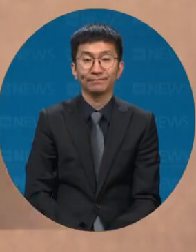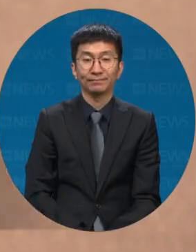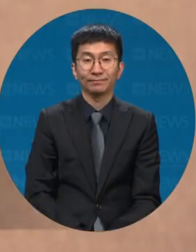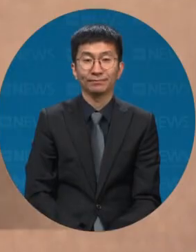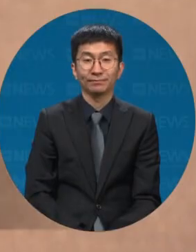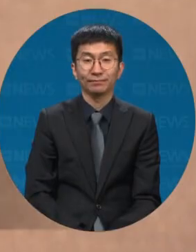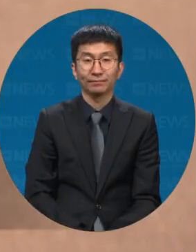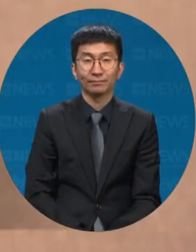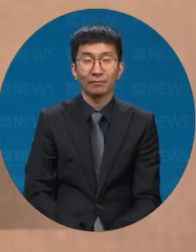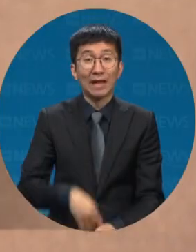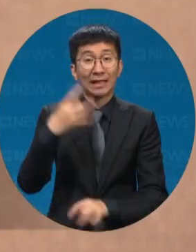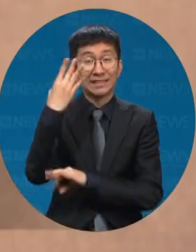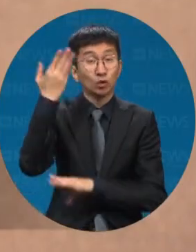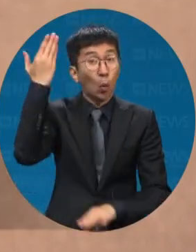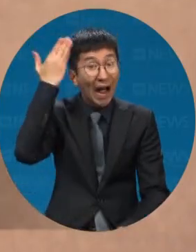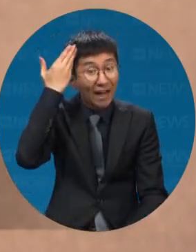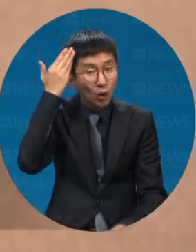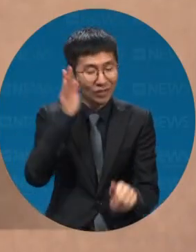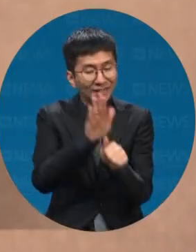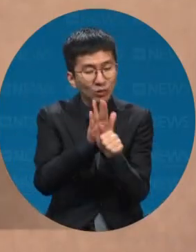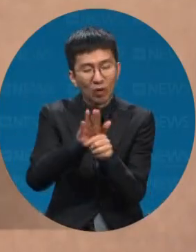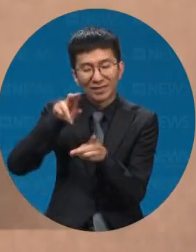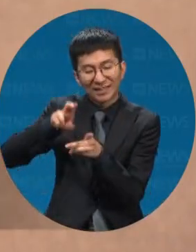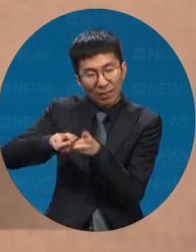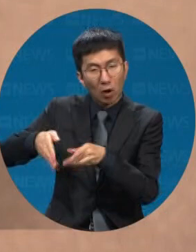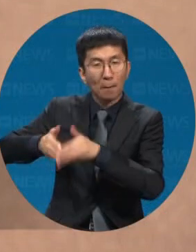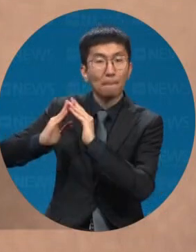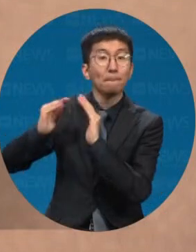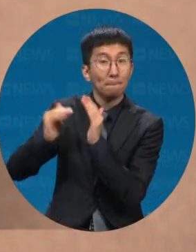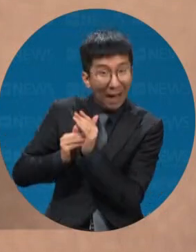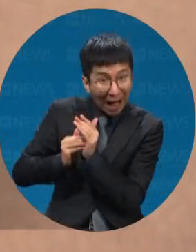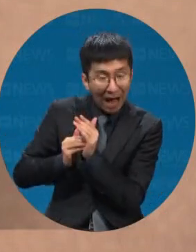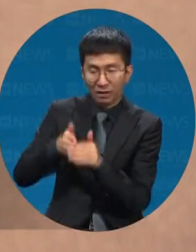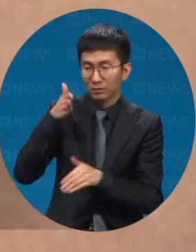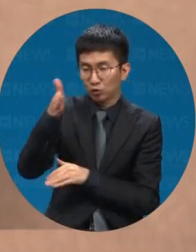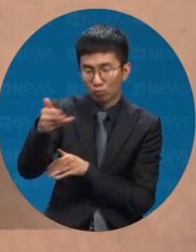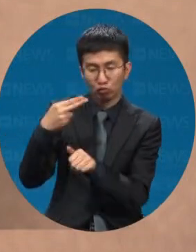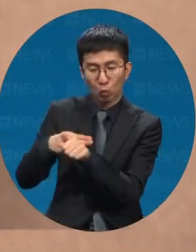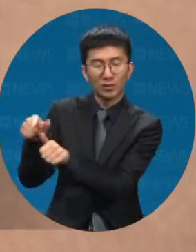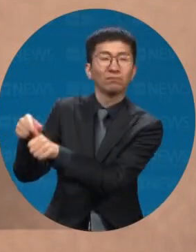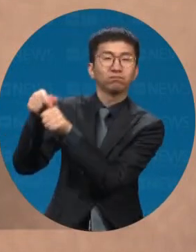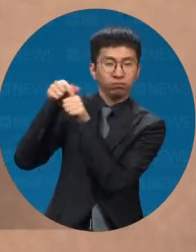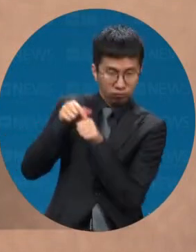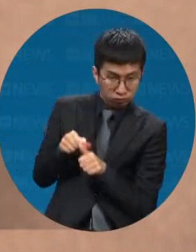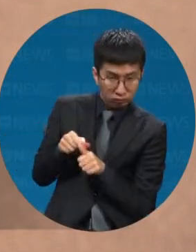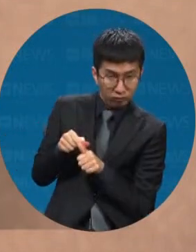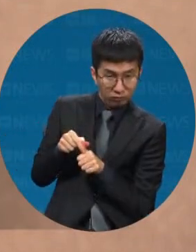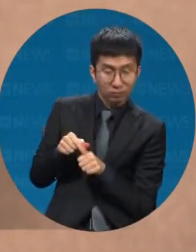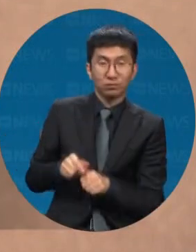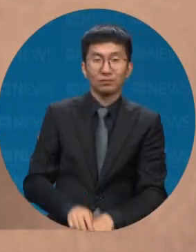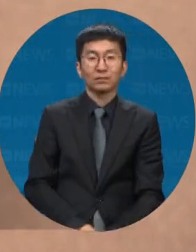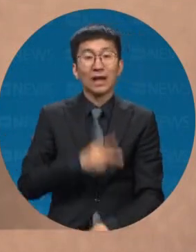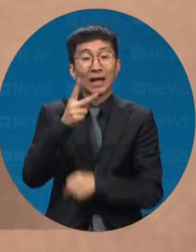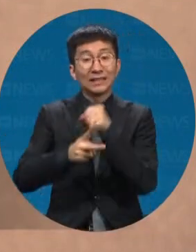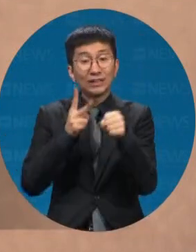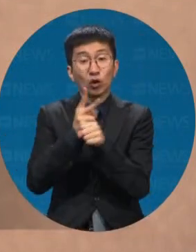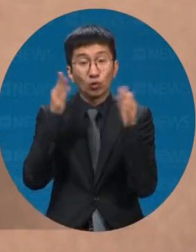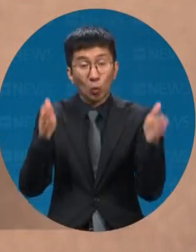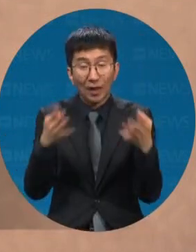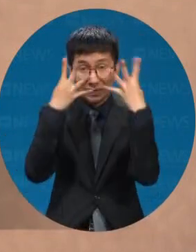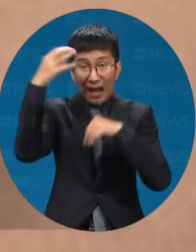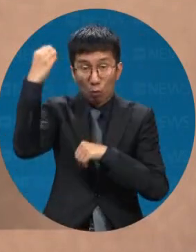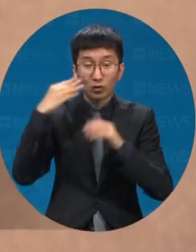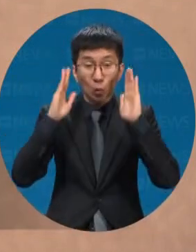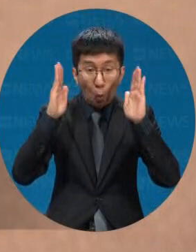기초학력 지원센터 를 만들어서 그게 이제 문의 를 담당한 전문 조사를 배치를 했습니다 2년간 대학원에서